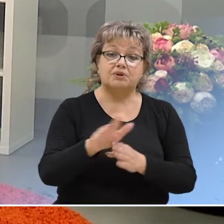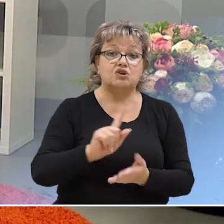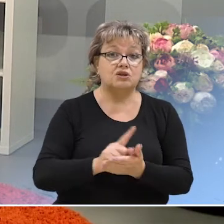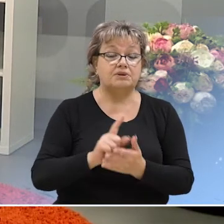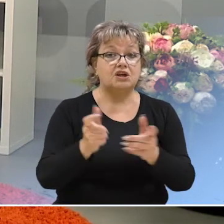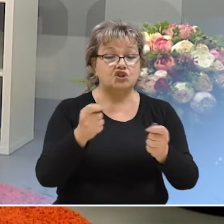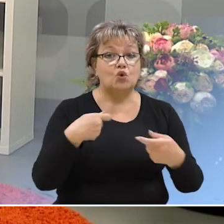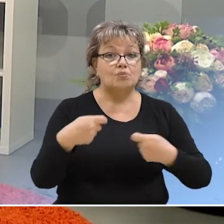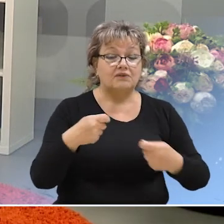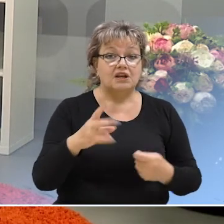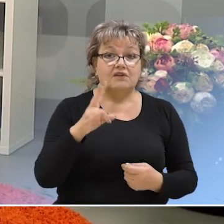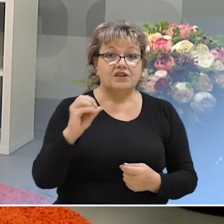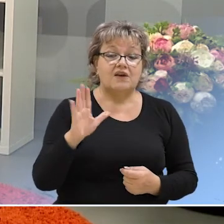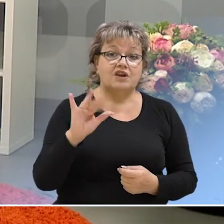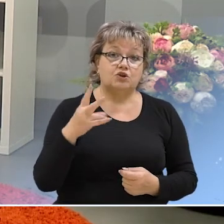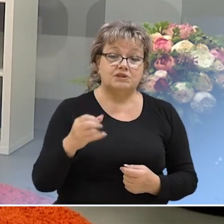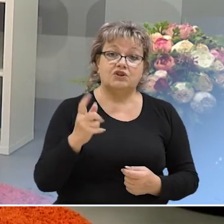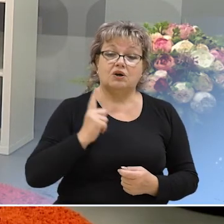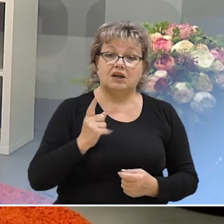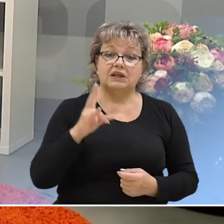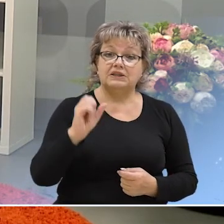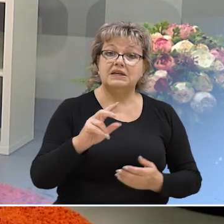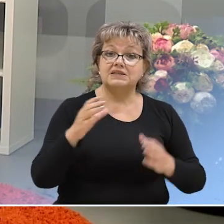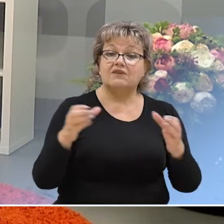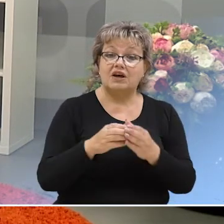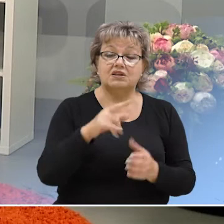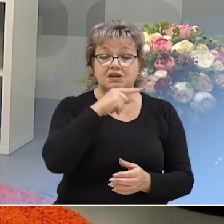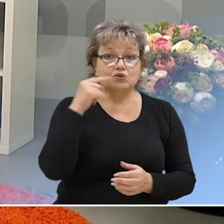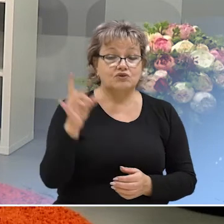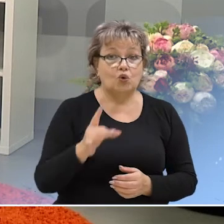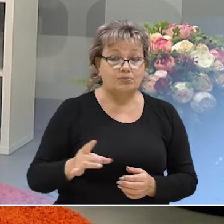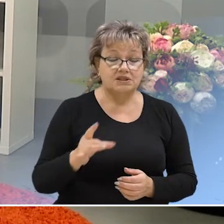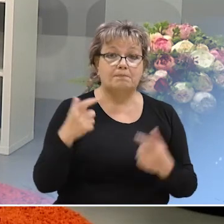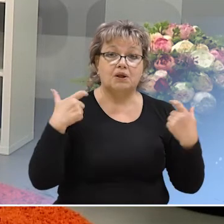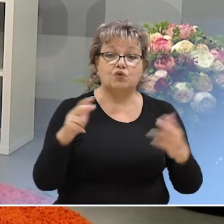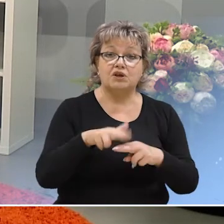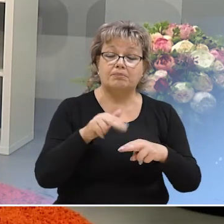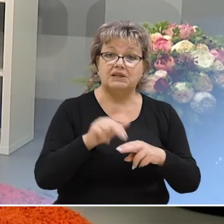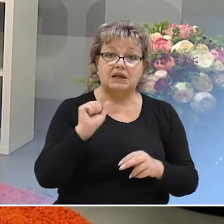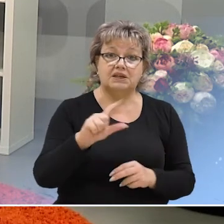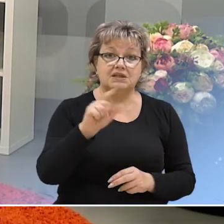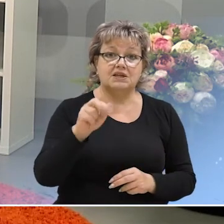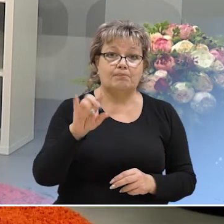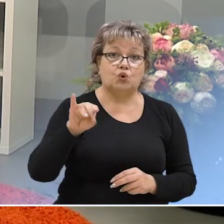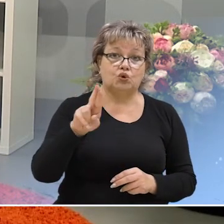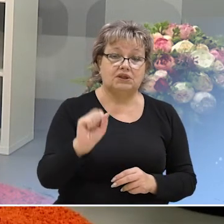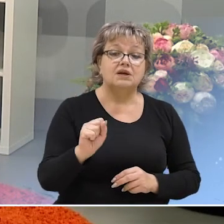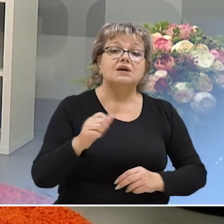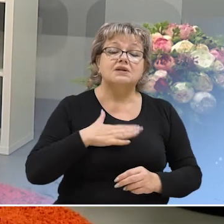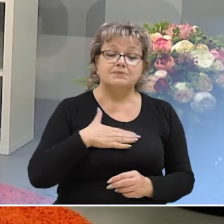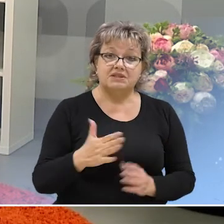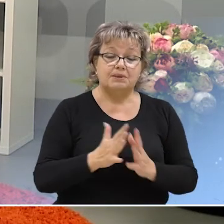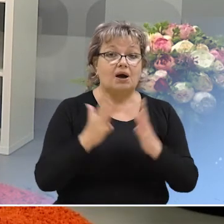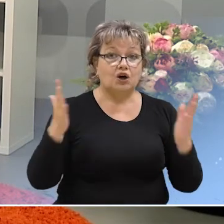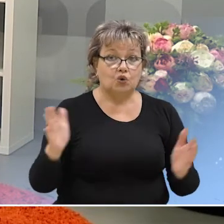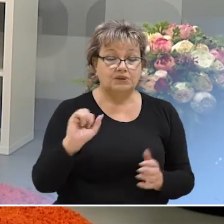был временно исполняющий обязанности начальника управления вневедомственной охраны войск Национальной гвардии России по Ростовской области, полковник полиции Андрей Заброда.